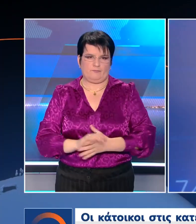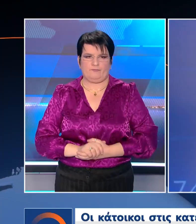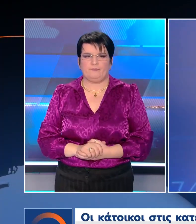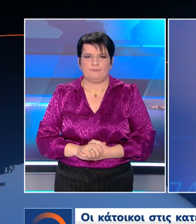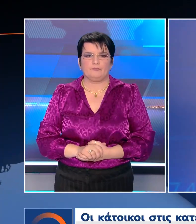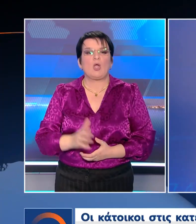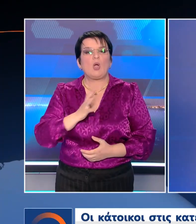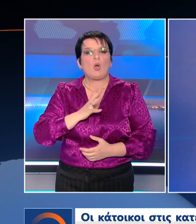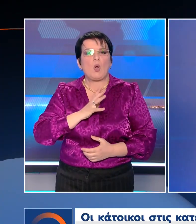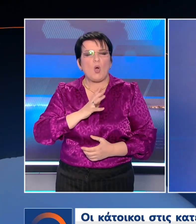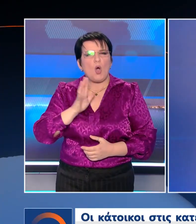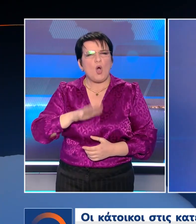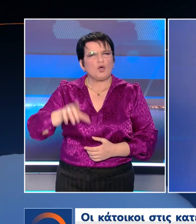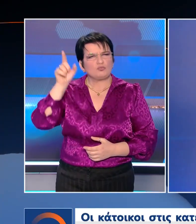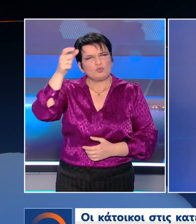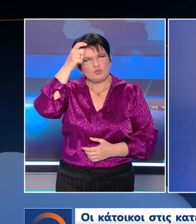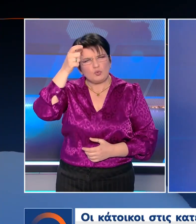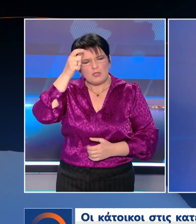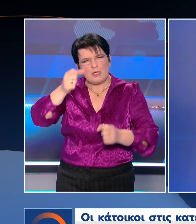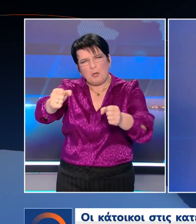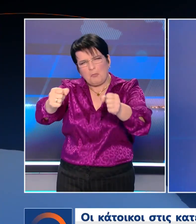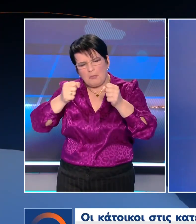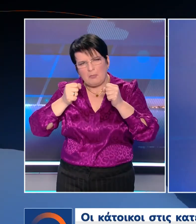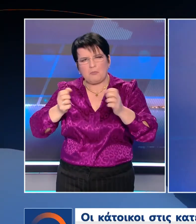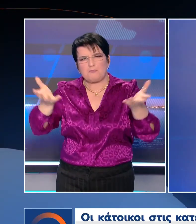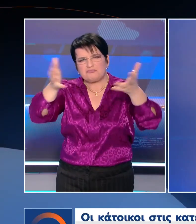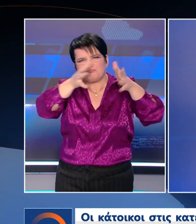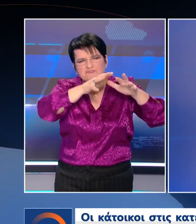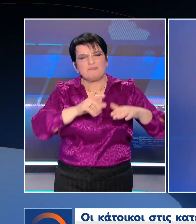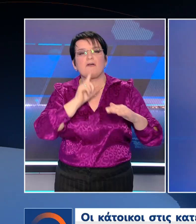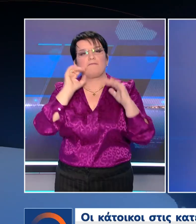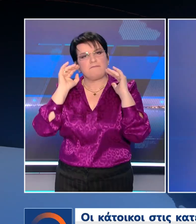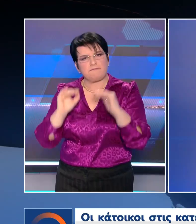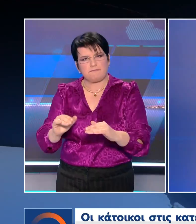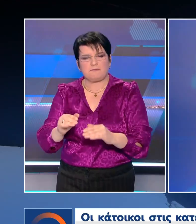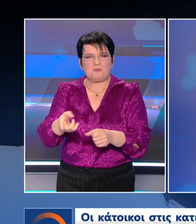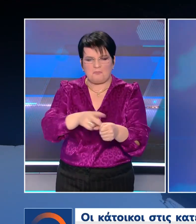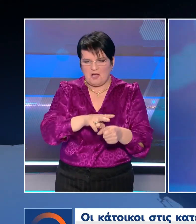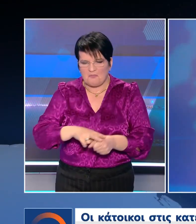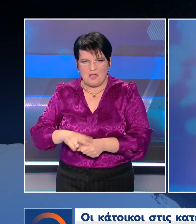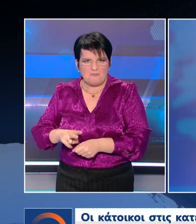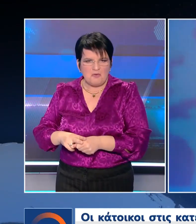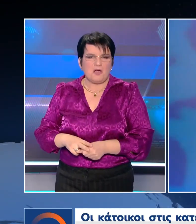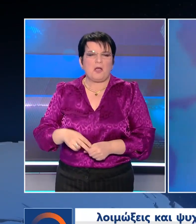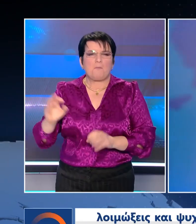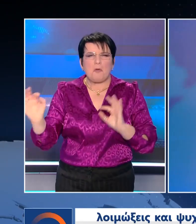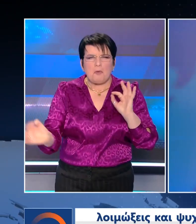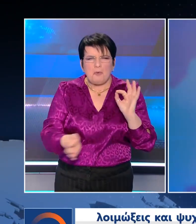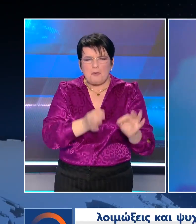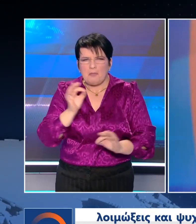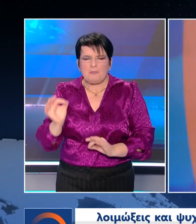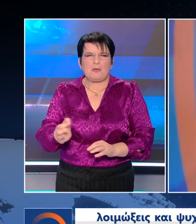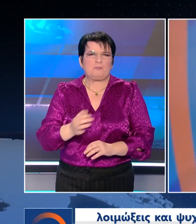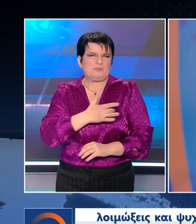Οι κάτοικοι στις κατεστραμμένες από τα φωνικά Ρίχτερ περιοχές στην Τουρκία συνεχίζουν να μετρούν τις πληγές τους. Επιδημίες, λοιμώξεις